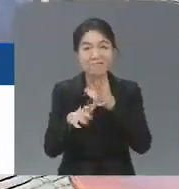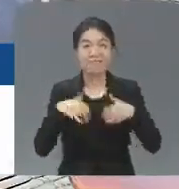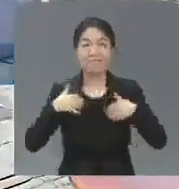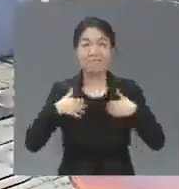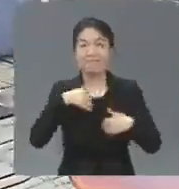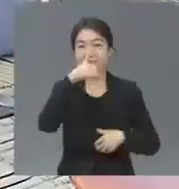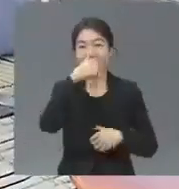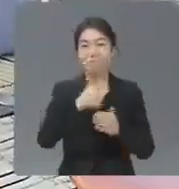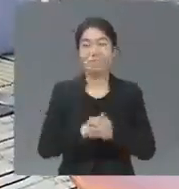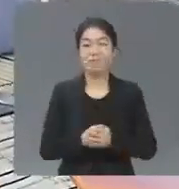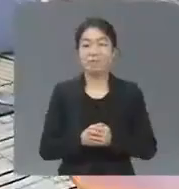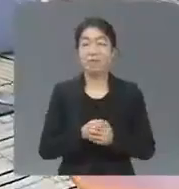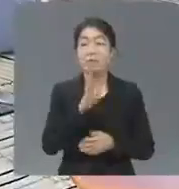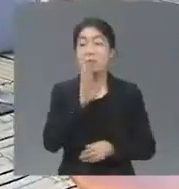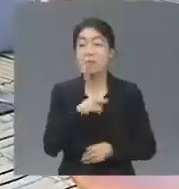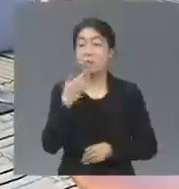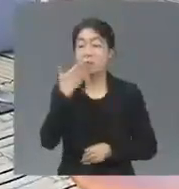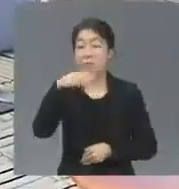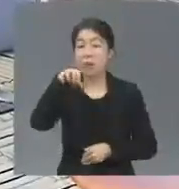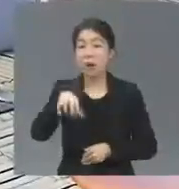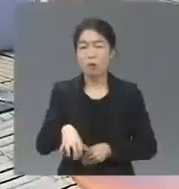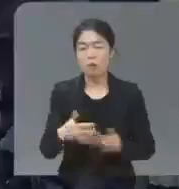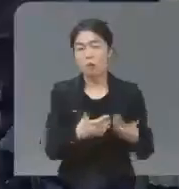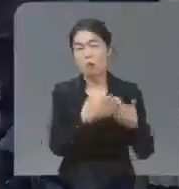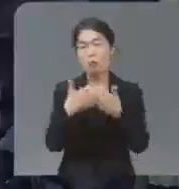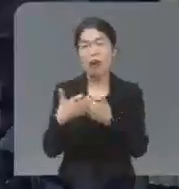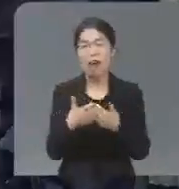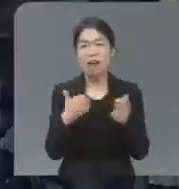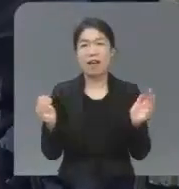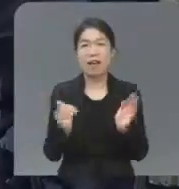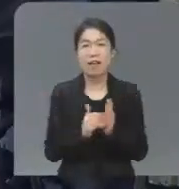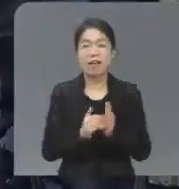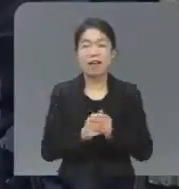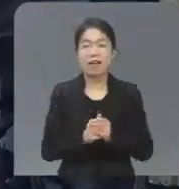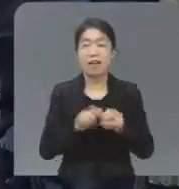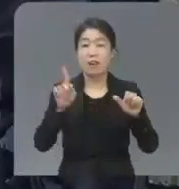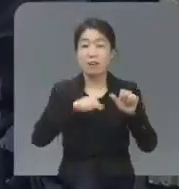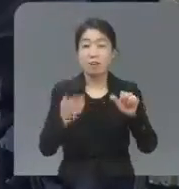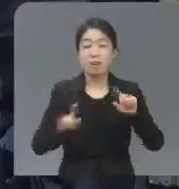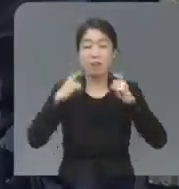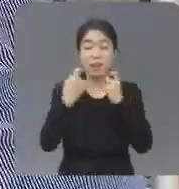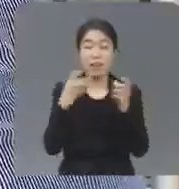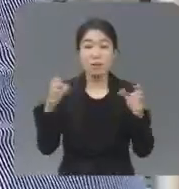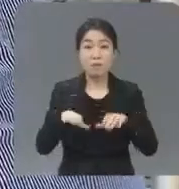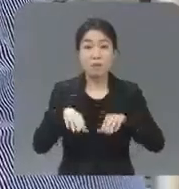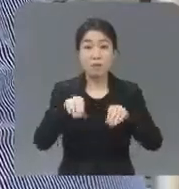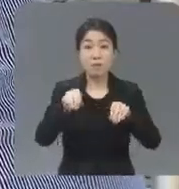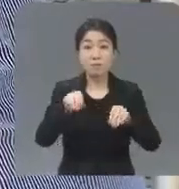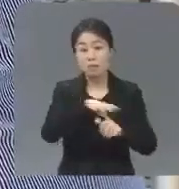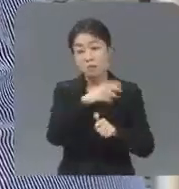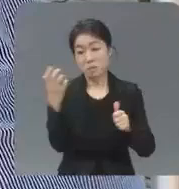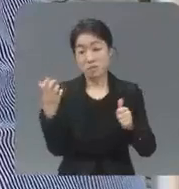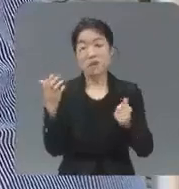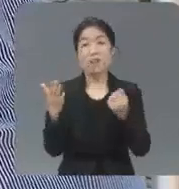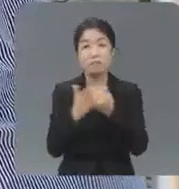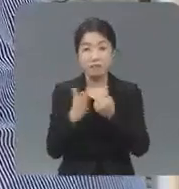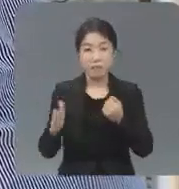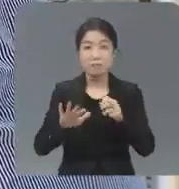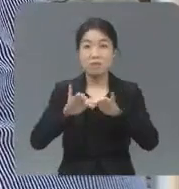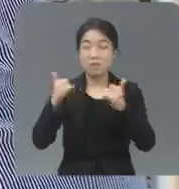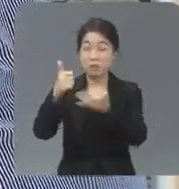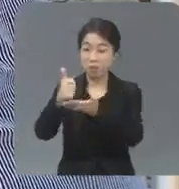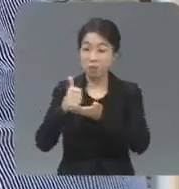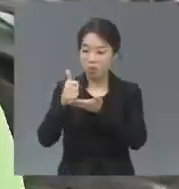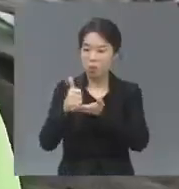재밌었어요. 바로역 음식점은 북새통입니다. 5인 이상 사적 모임 금지가 완화된 뒤 손님이 더